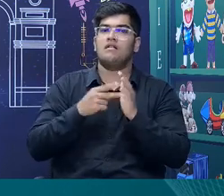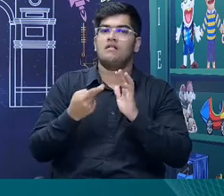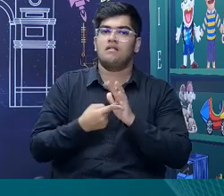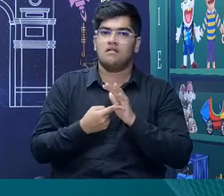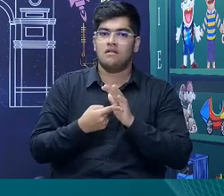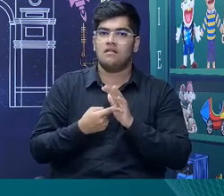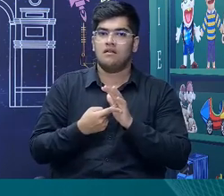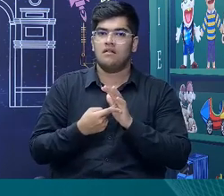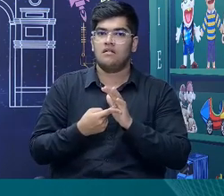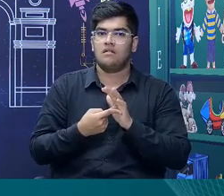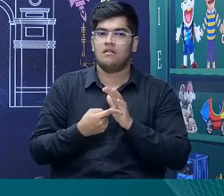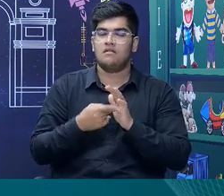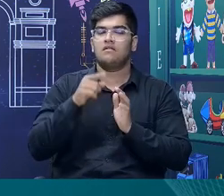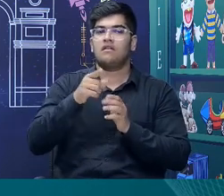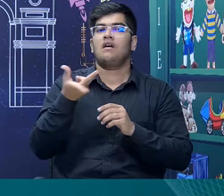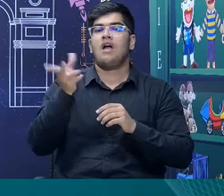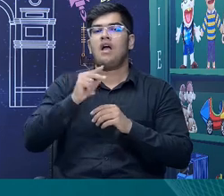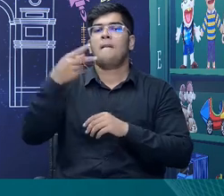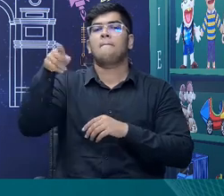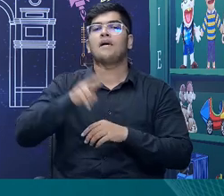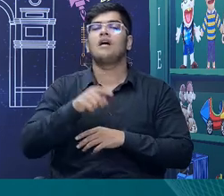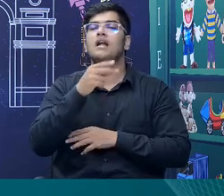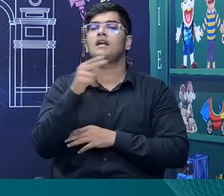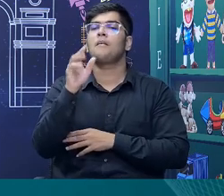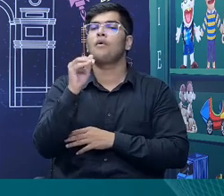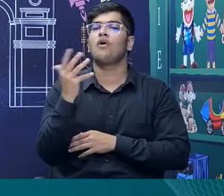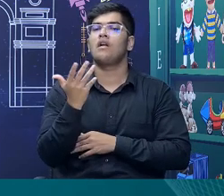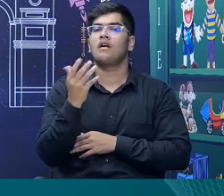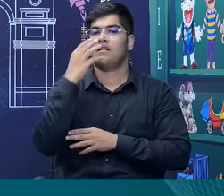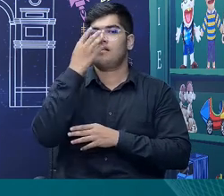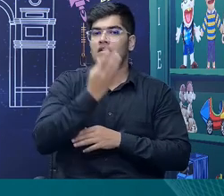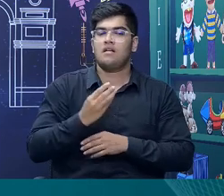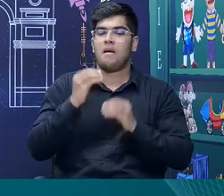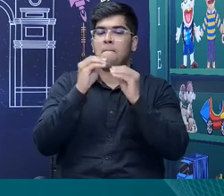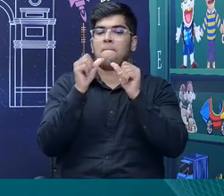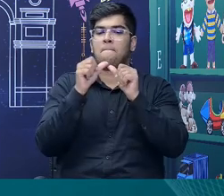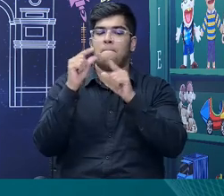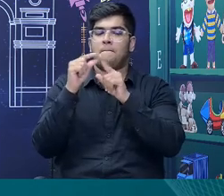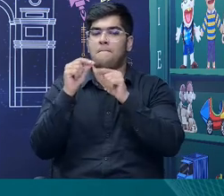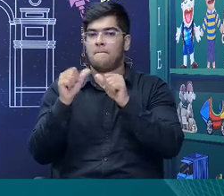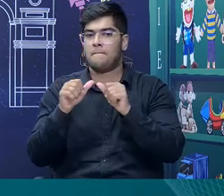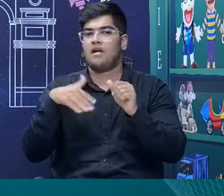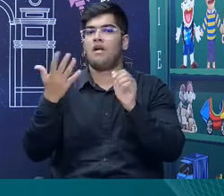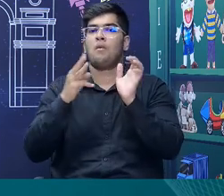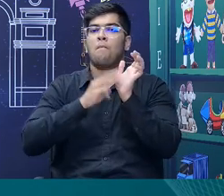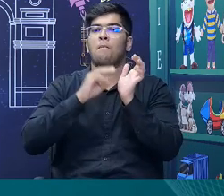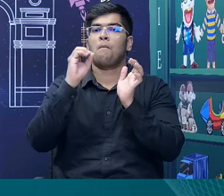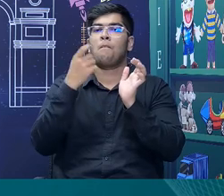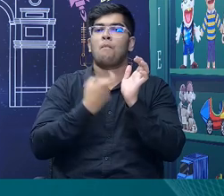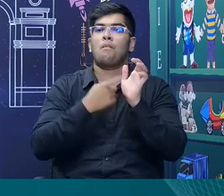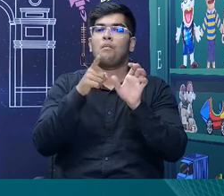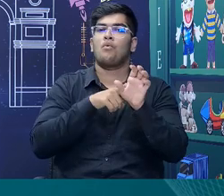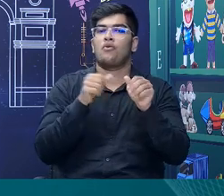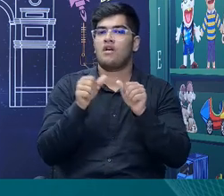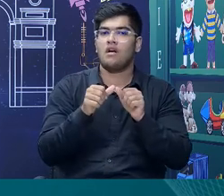बप्पा मौर्य और मौर्य क्यों कहते हैं ये भी बहुत इंटरेस्टिंग है मोर यानी की पीकॉक और पीकॉक